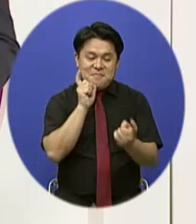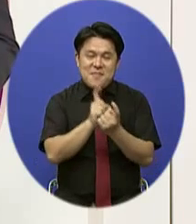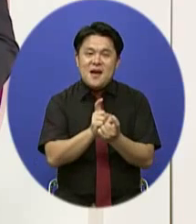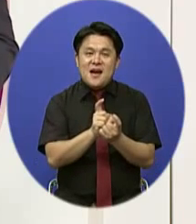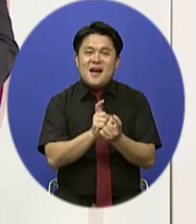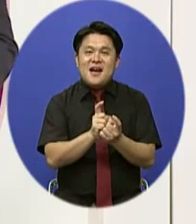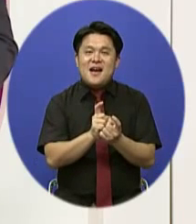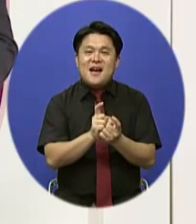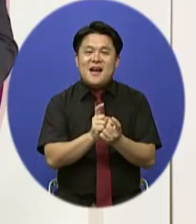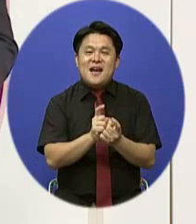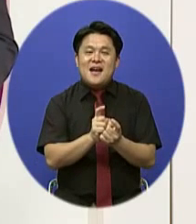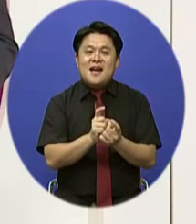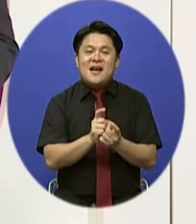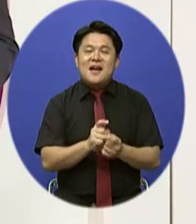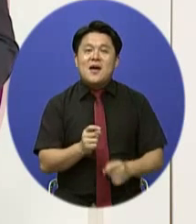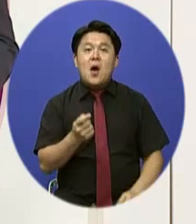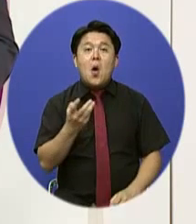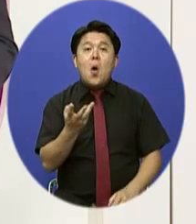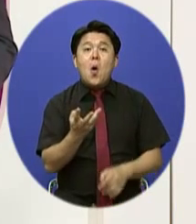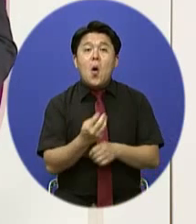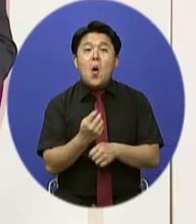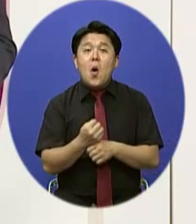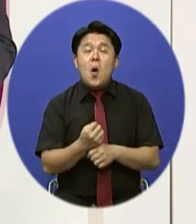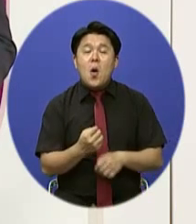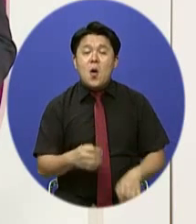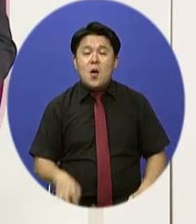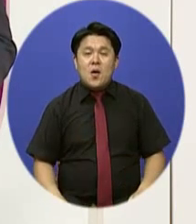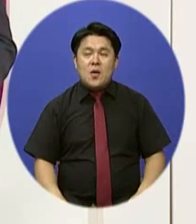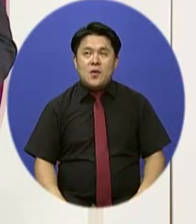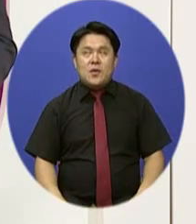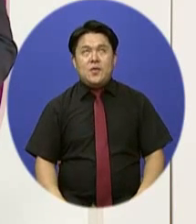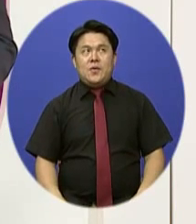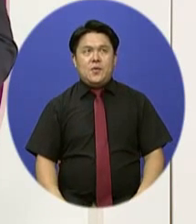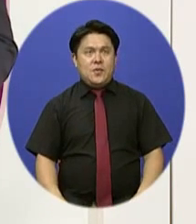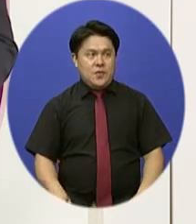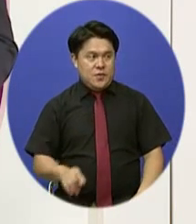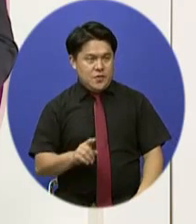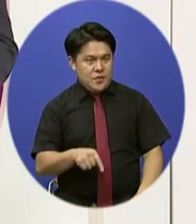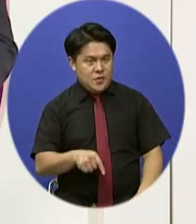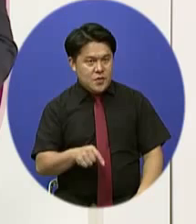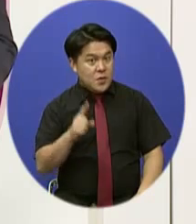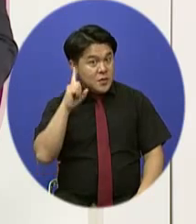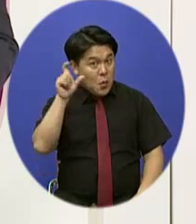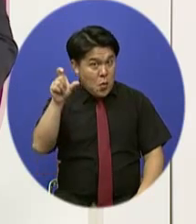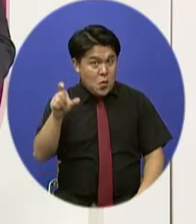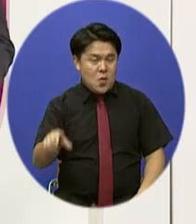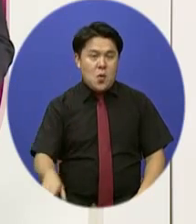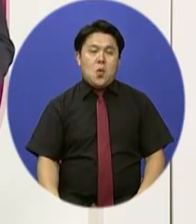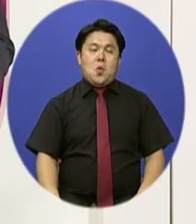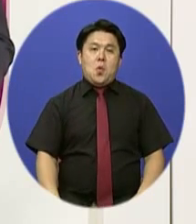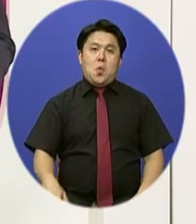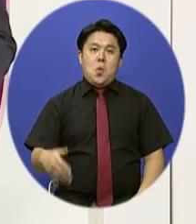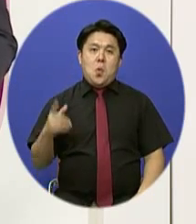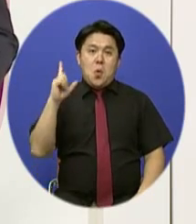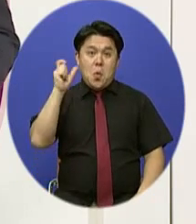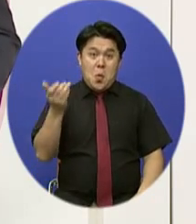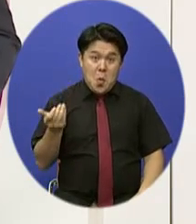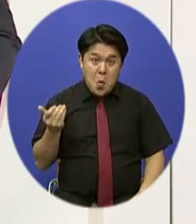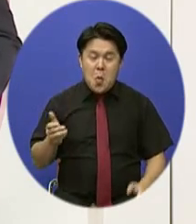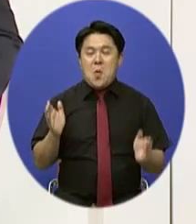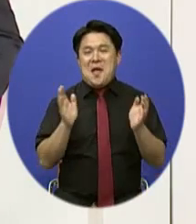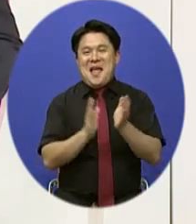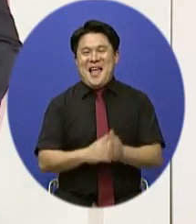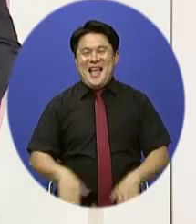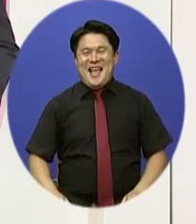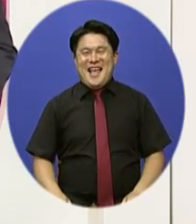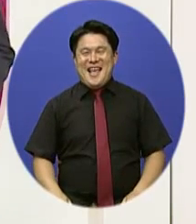순간 몇 달이나 됐어요? 아니에요. 이제 한 보름 됐어요. 아, 아이고 며칠 안